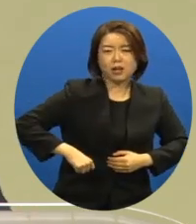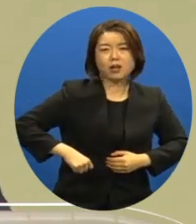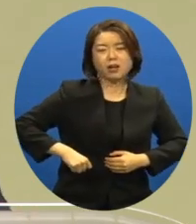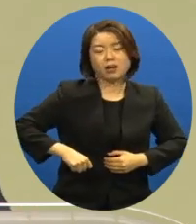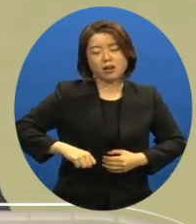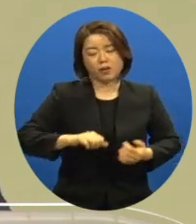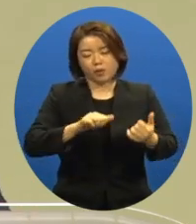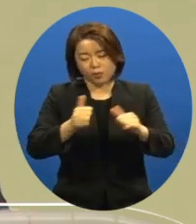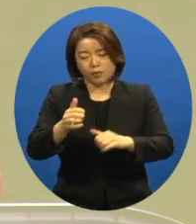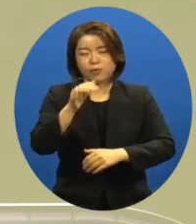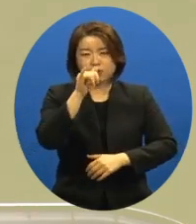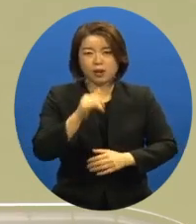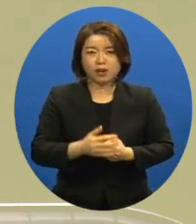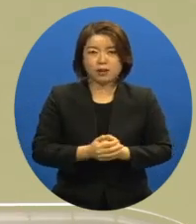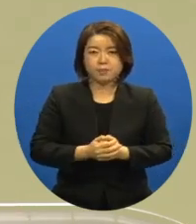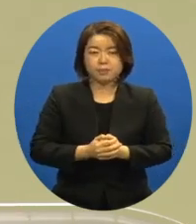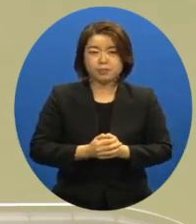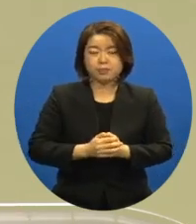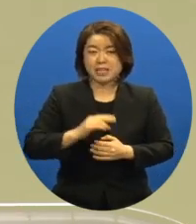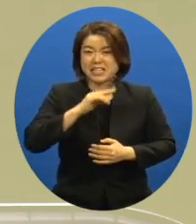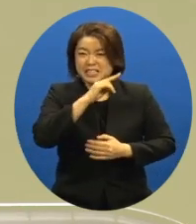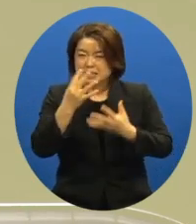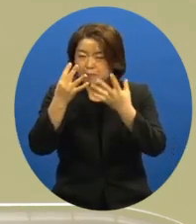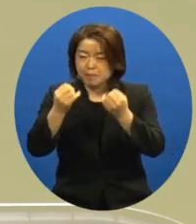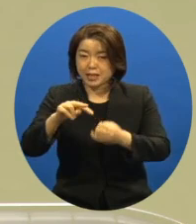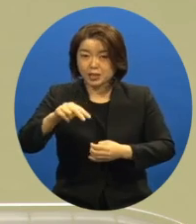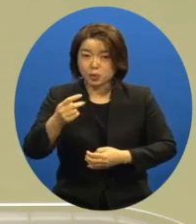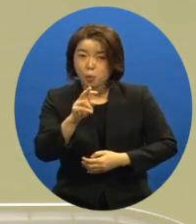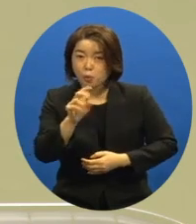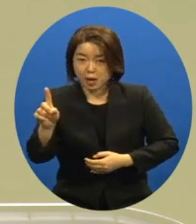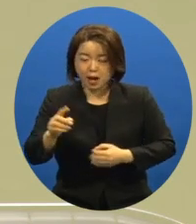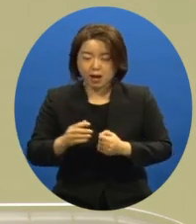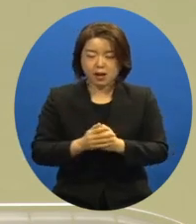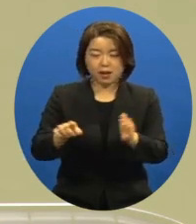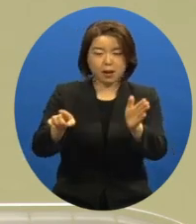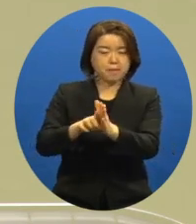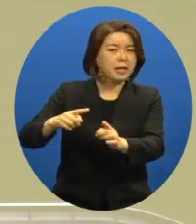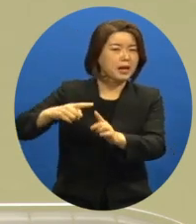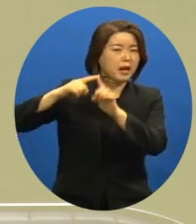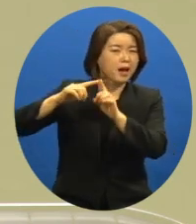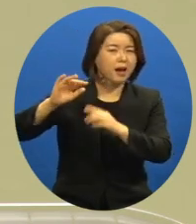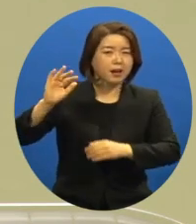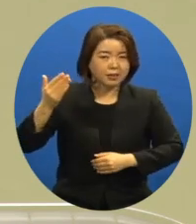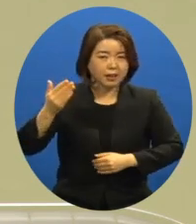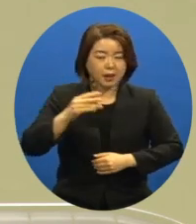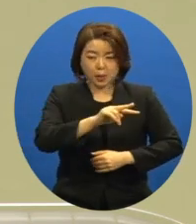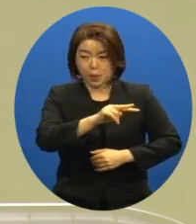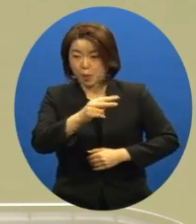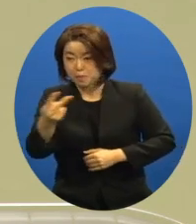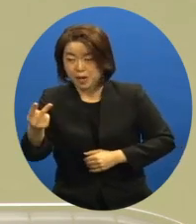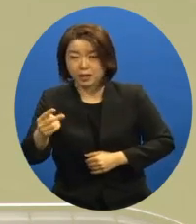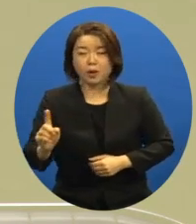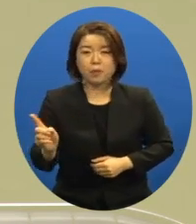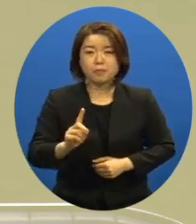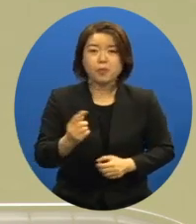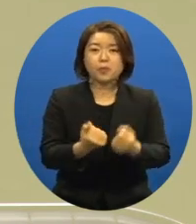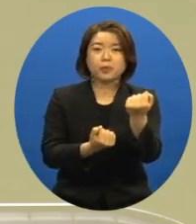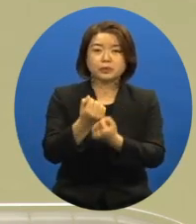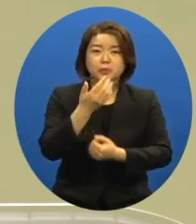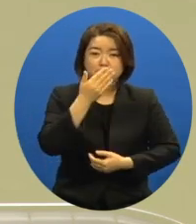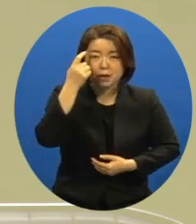순교했습니다. 의심 많았던 도마가 순교자 도마가 된 것은 무엇으로 설명을 해야